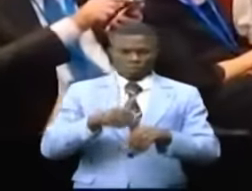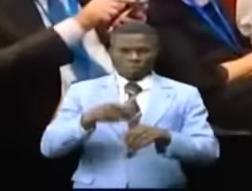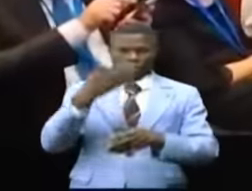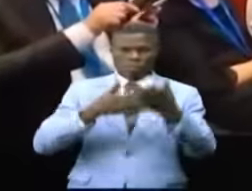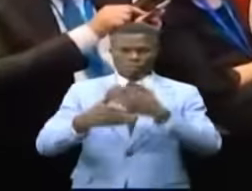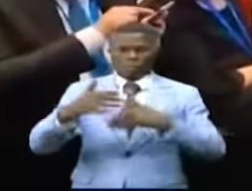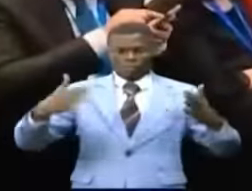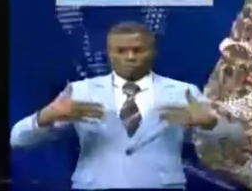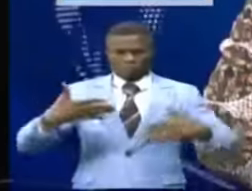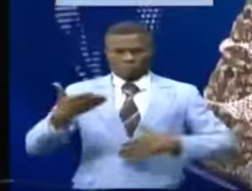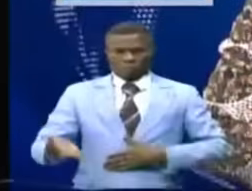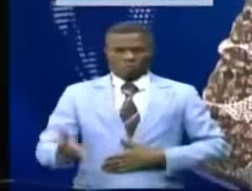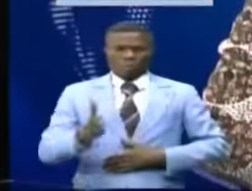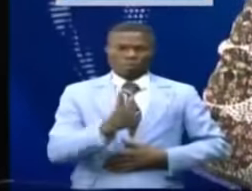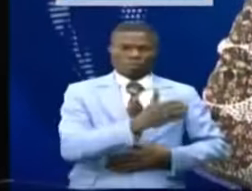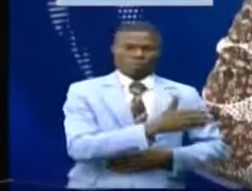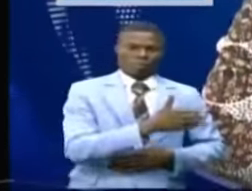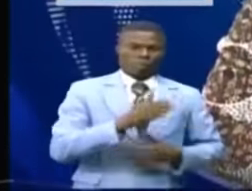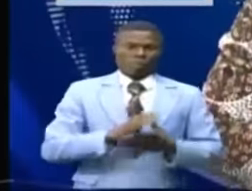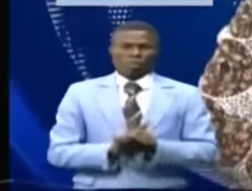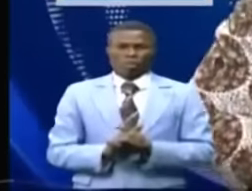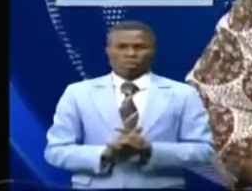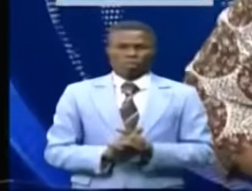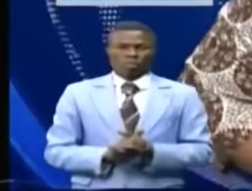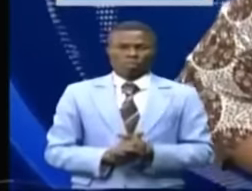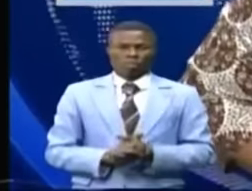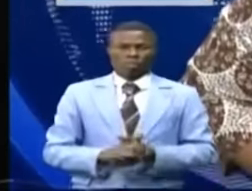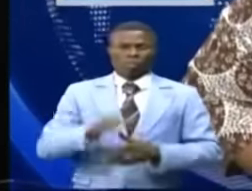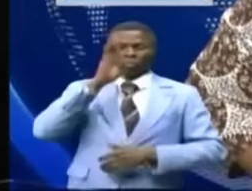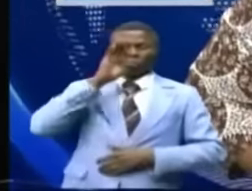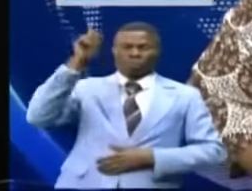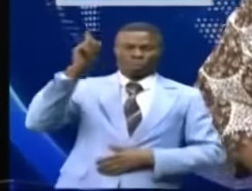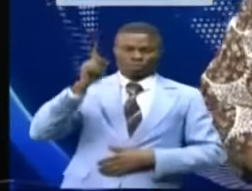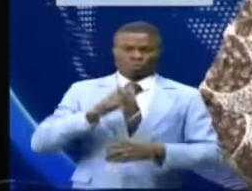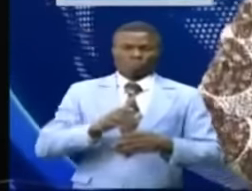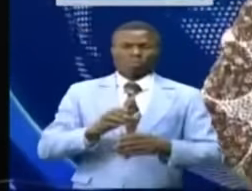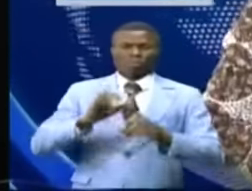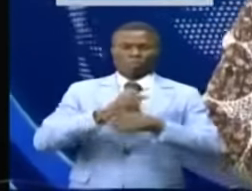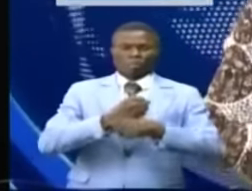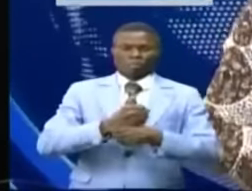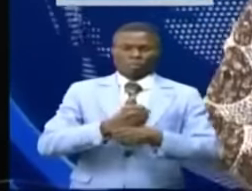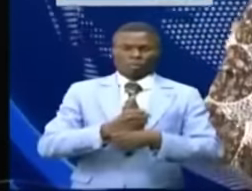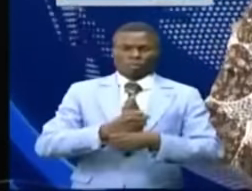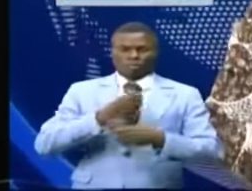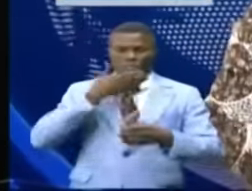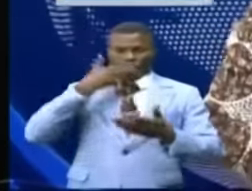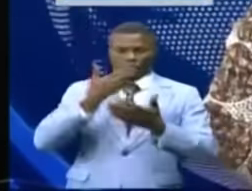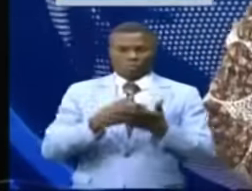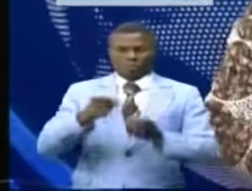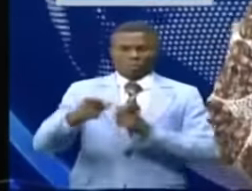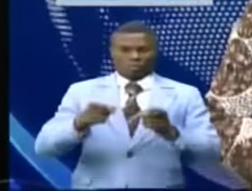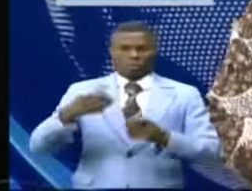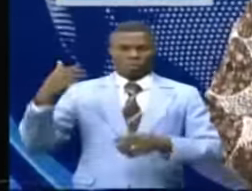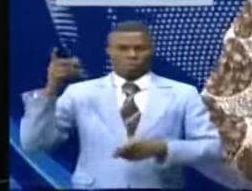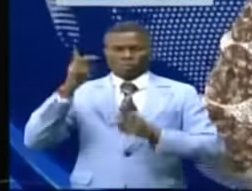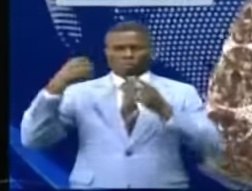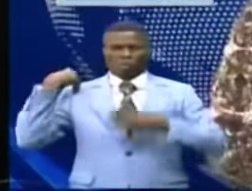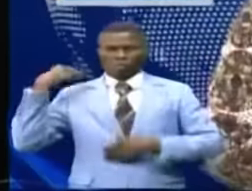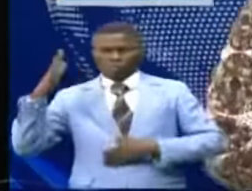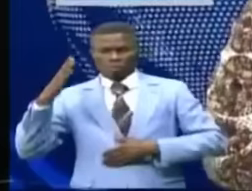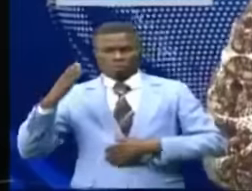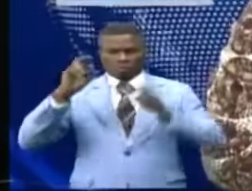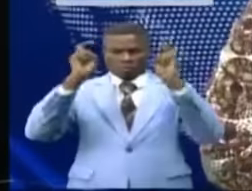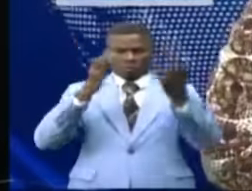transitions écologiques. Restons à Bruxelles où la lutte pour l'instauration de la bonne gouvernance publique, c'est autour de ce thème